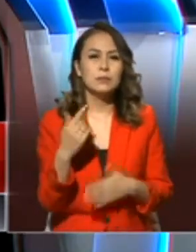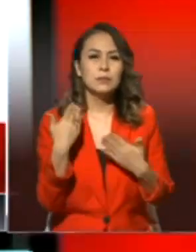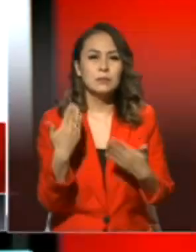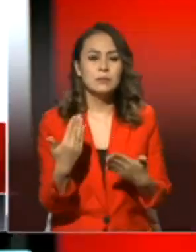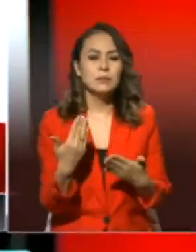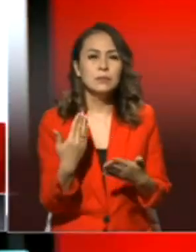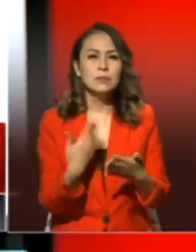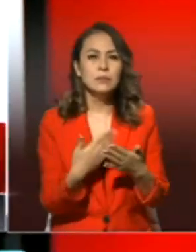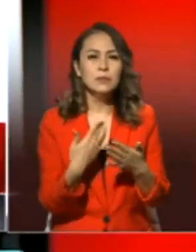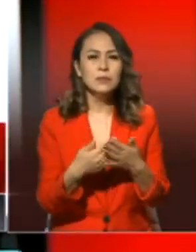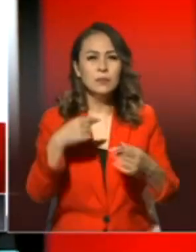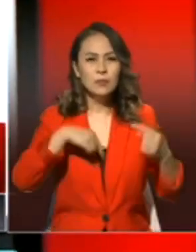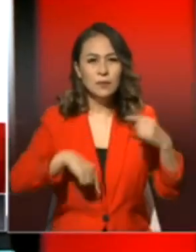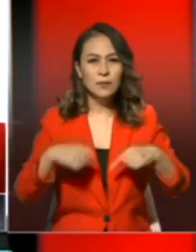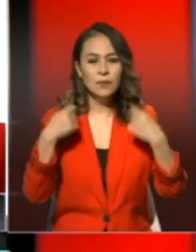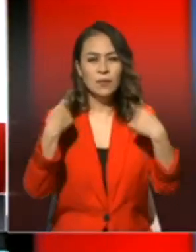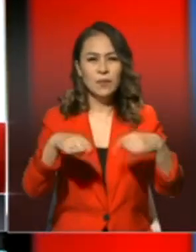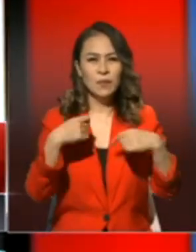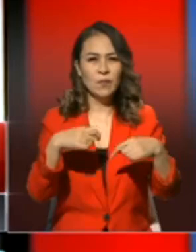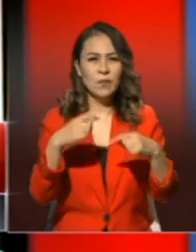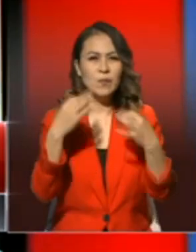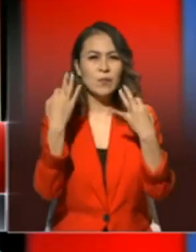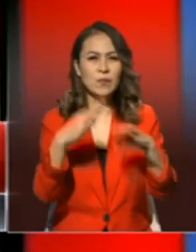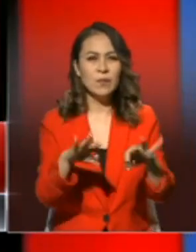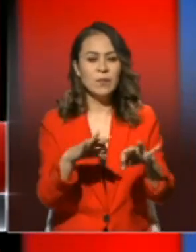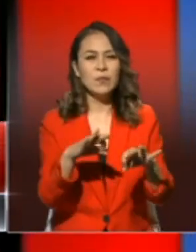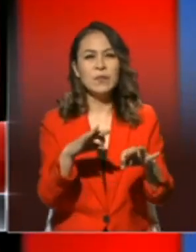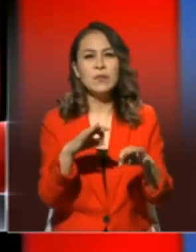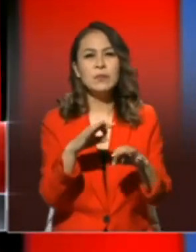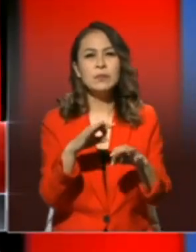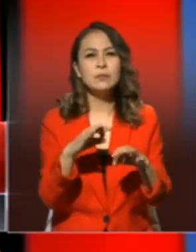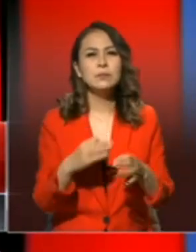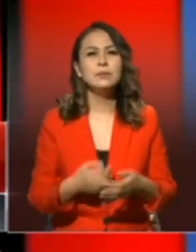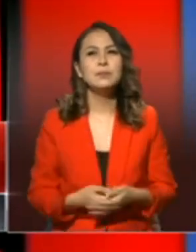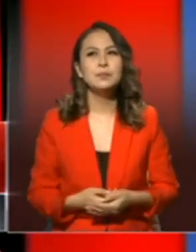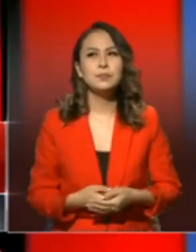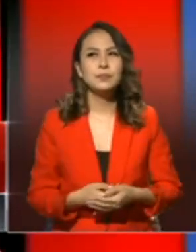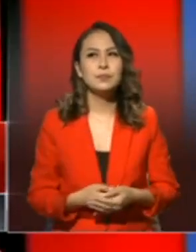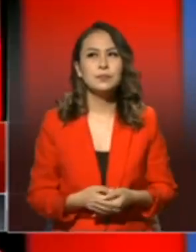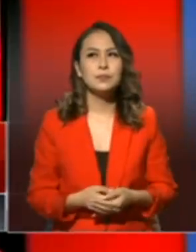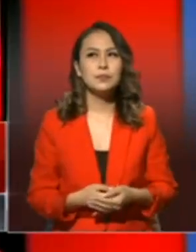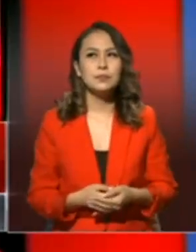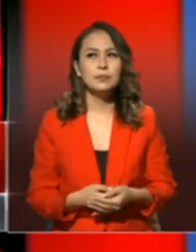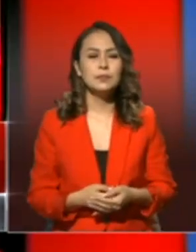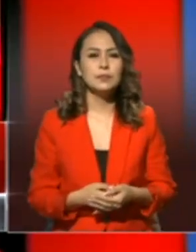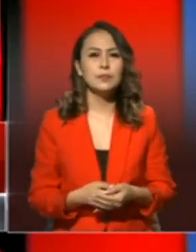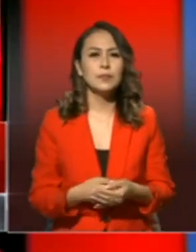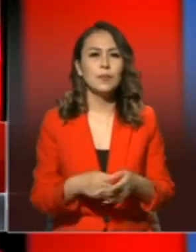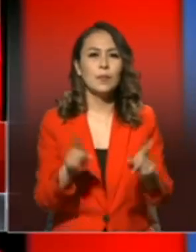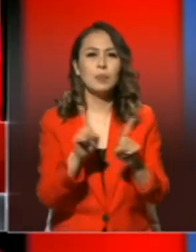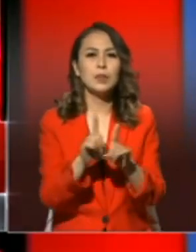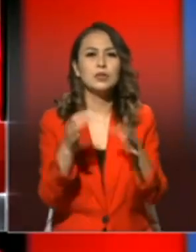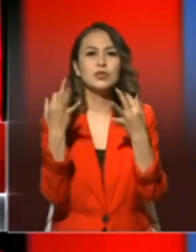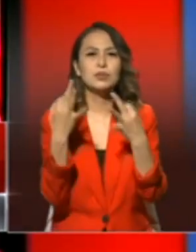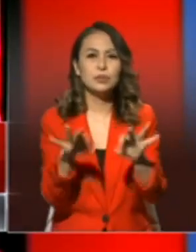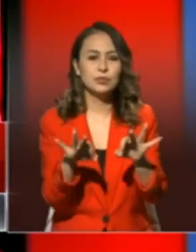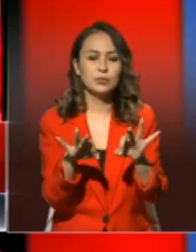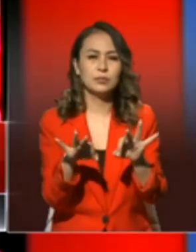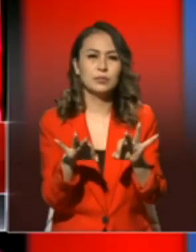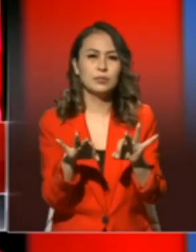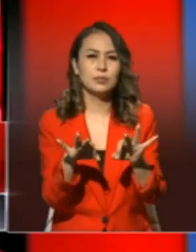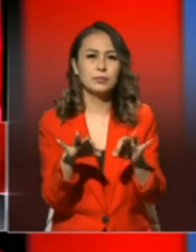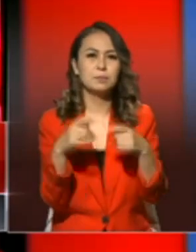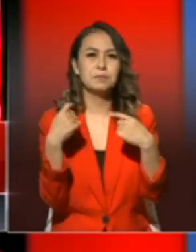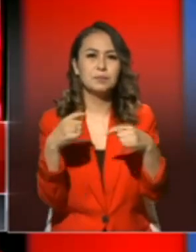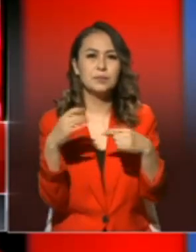кезде органдарды сатуға рұқсат беруге сонда ұсыныс беріп жатыр бұл кісі. Негізі